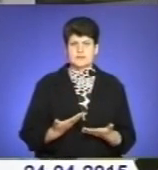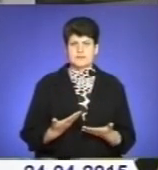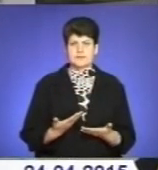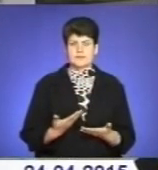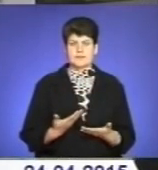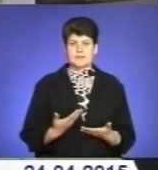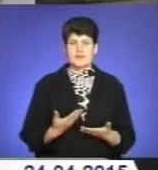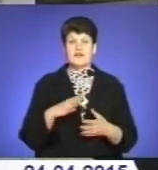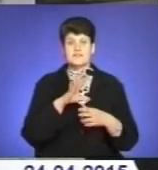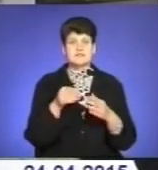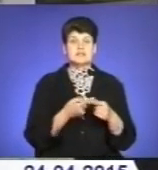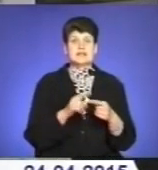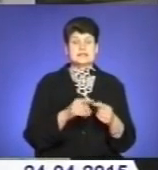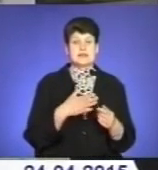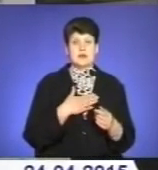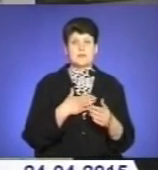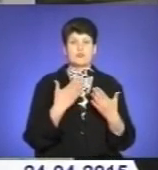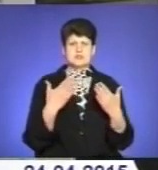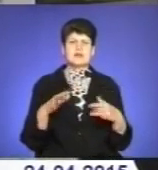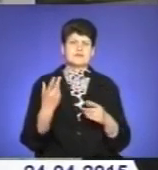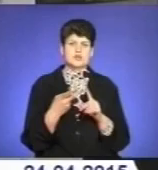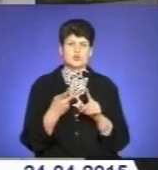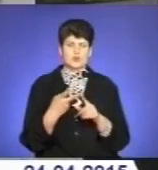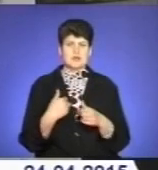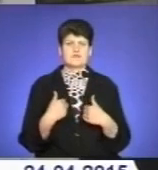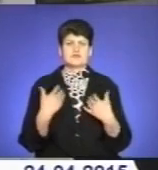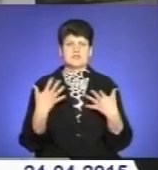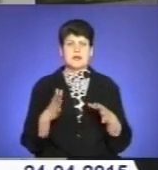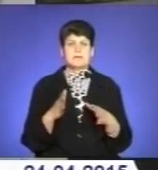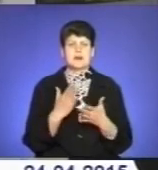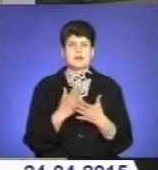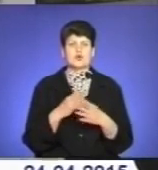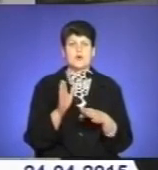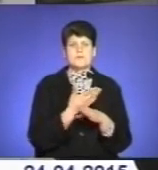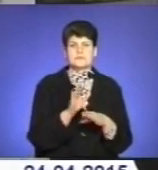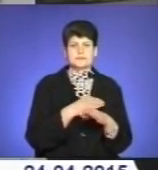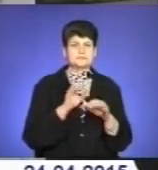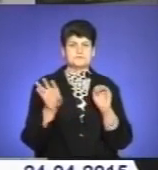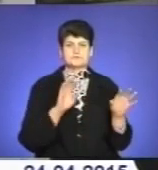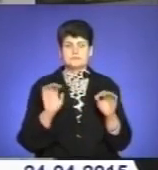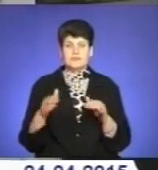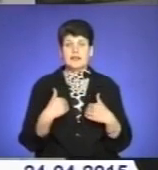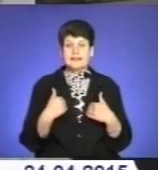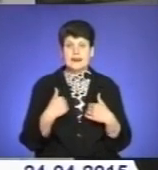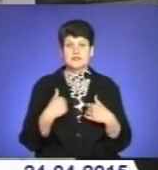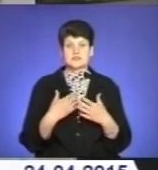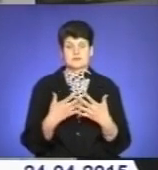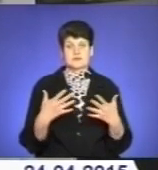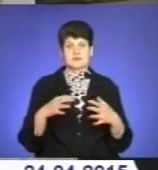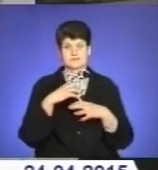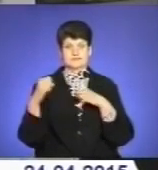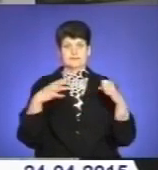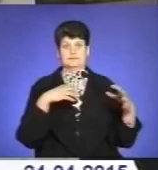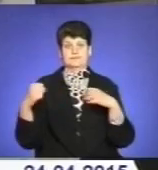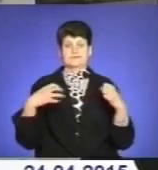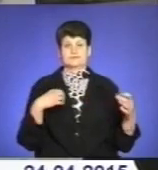ці експонати, це музей наш другий, ми вже один мали. Його розформували і наші експонати всі порозкрадали.